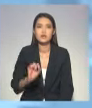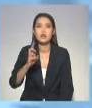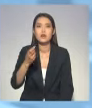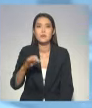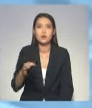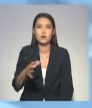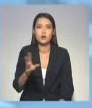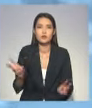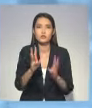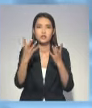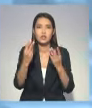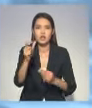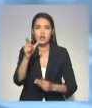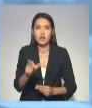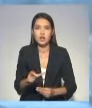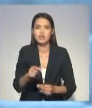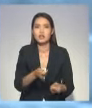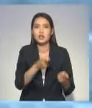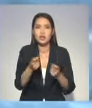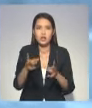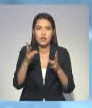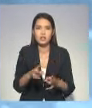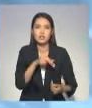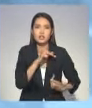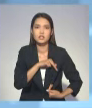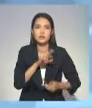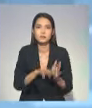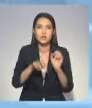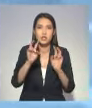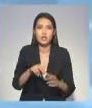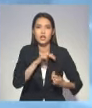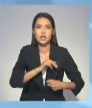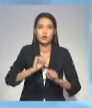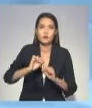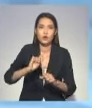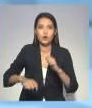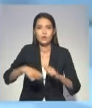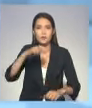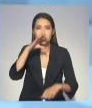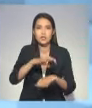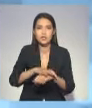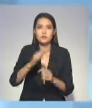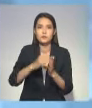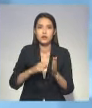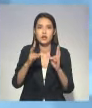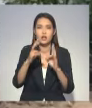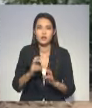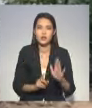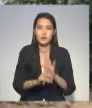Абай облысындағы өрт кезінде адам шығына келген еңбек қауіпсіздігімен еңбекті қорғауды бұзу себептерін анықтау үшін тергеу